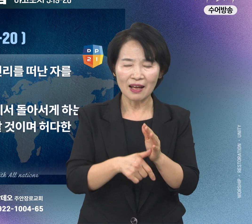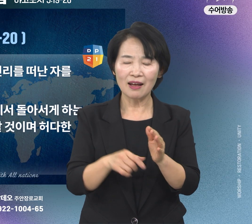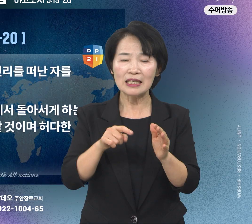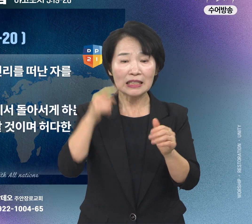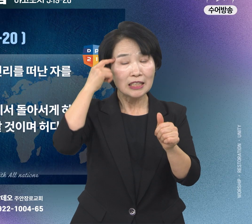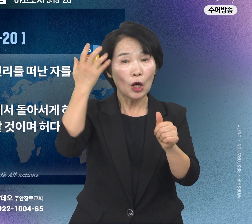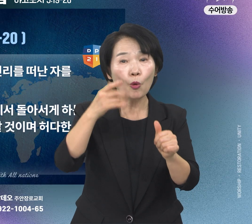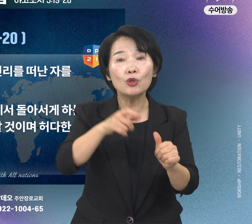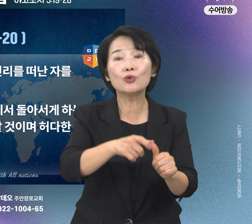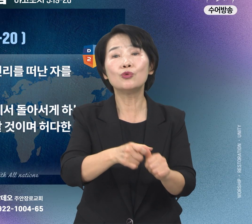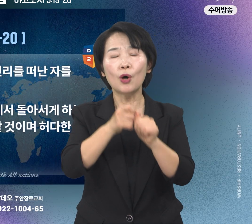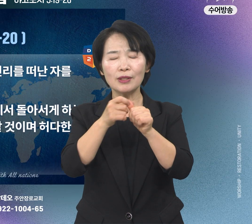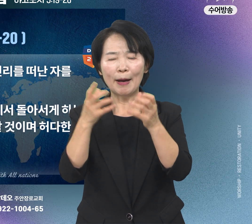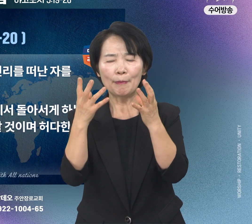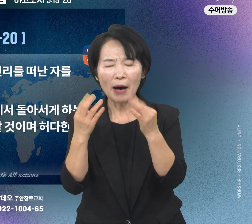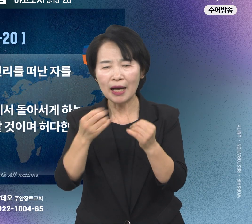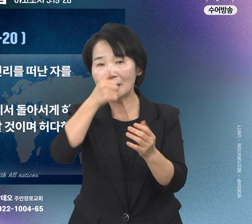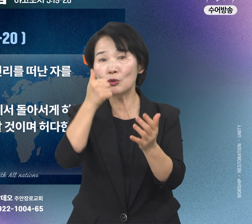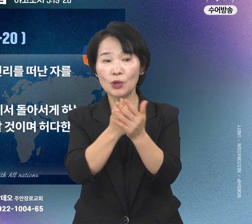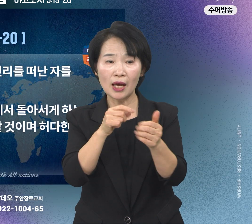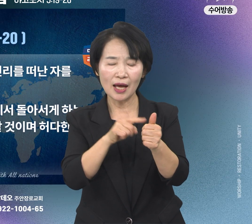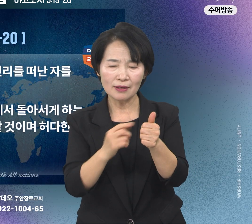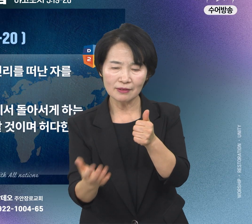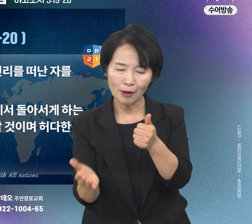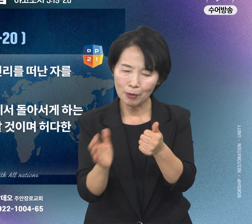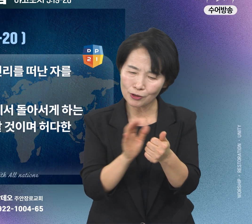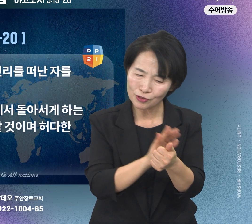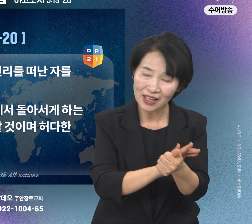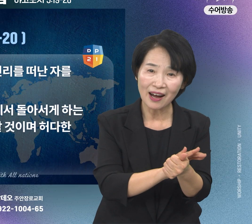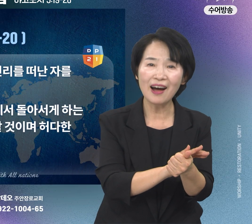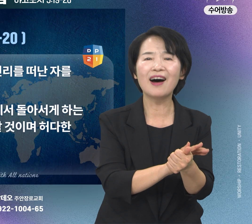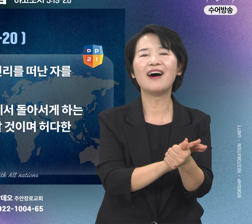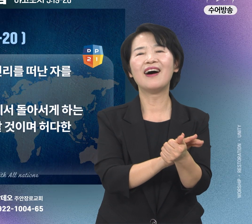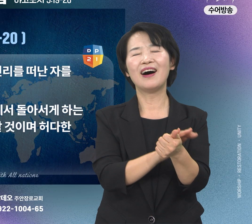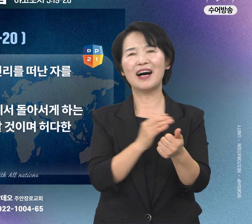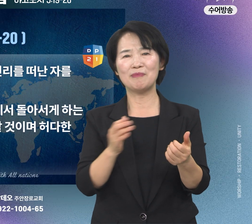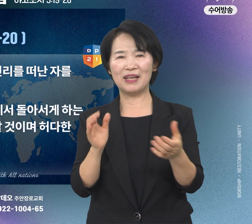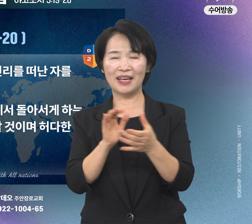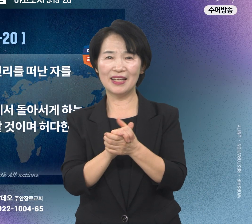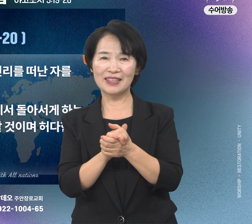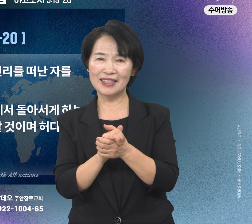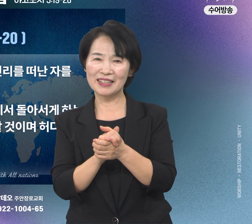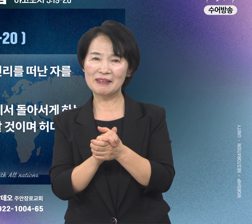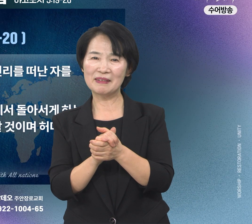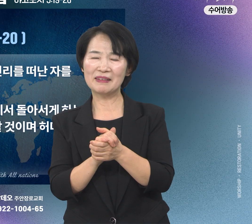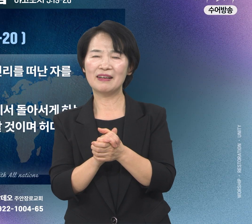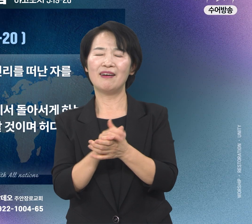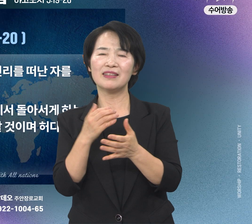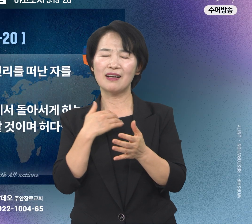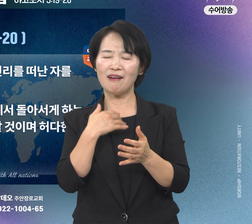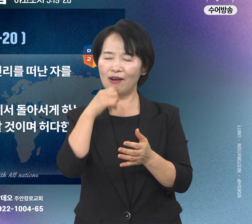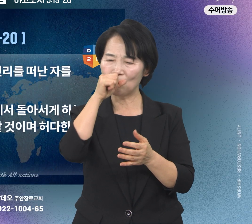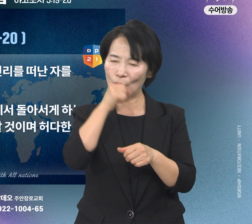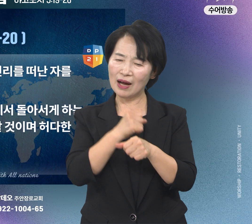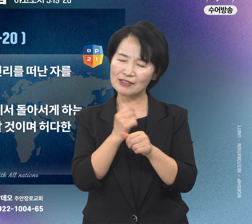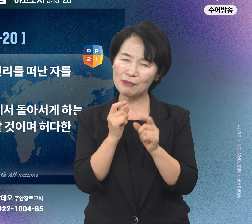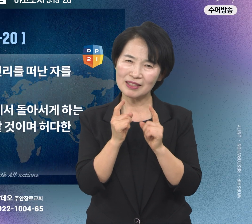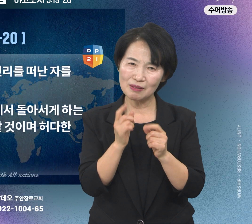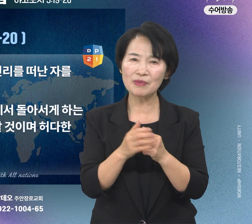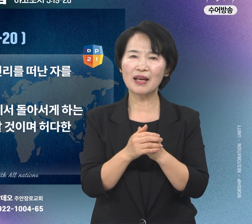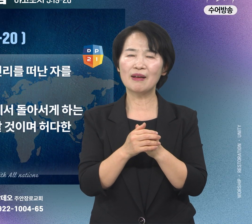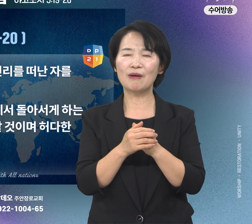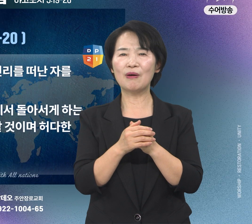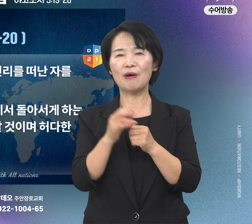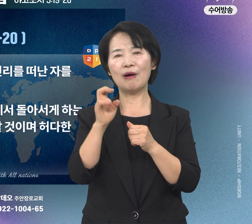것이며 허다한 죄를 덮을 것이니라. 아멘. 제가 또 좋아하는 성경 말씀이 있습니다.